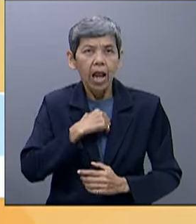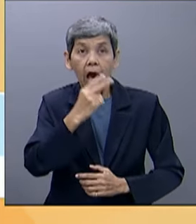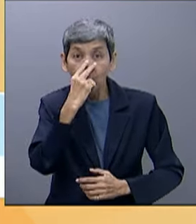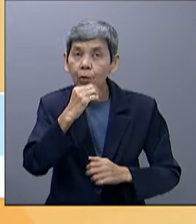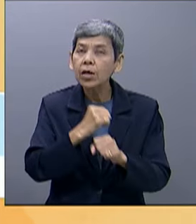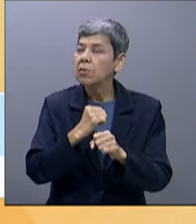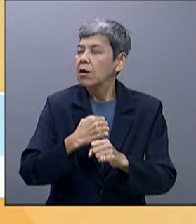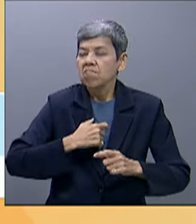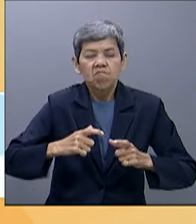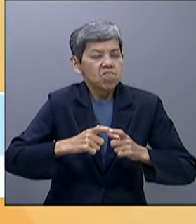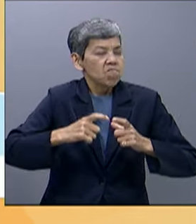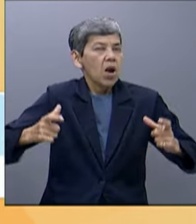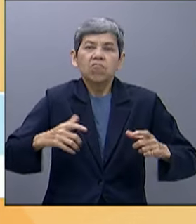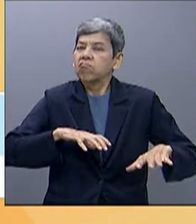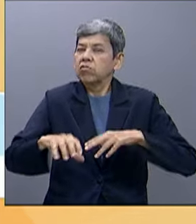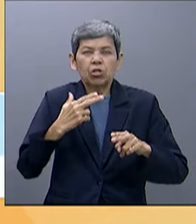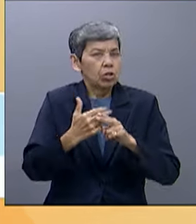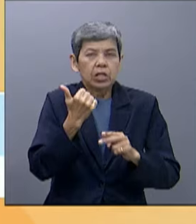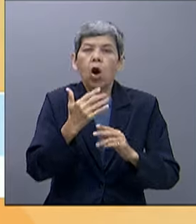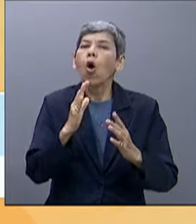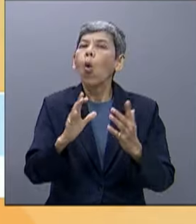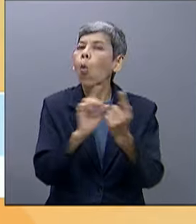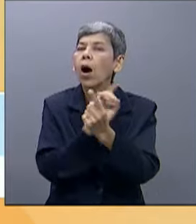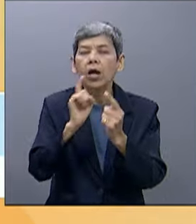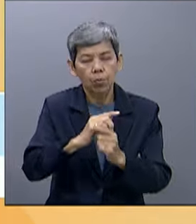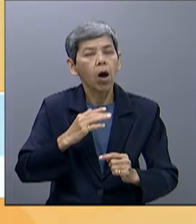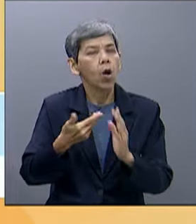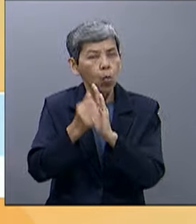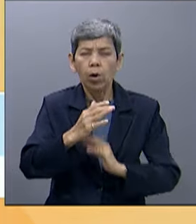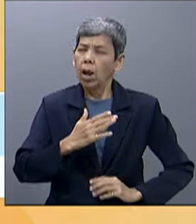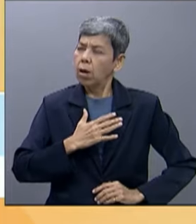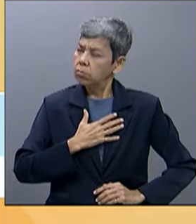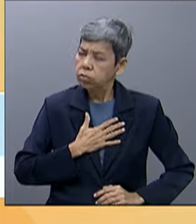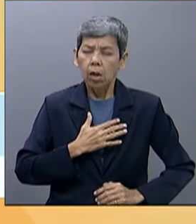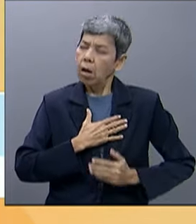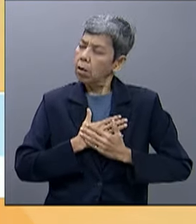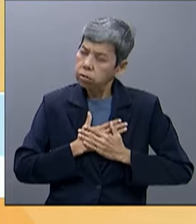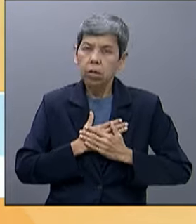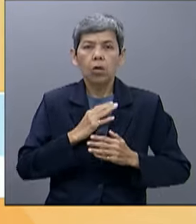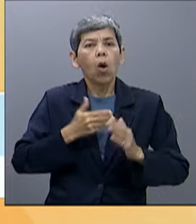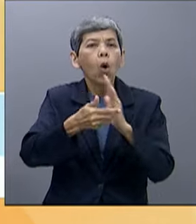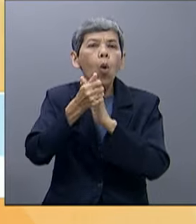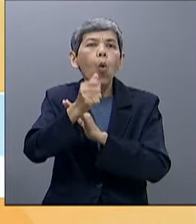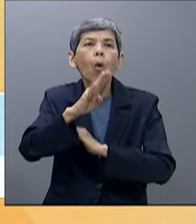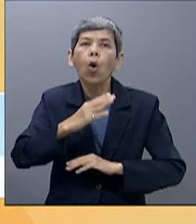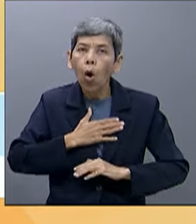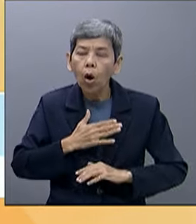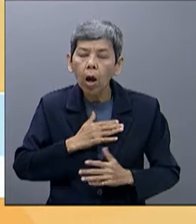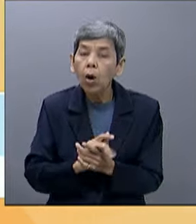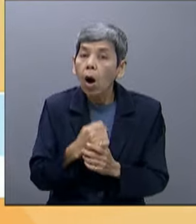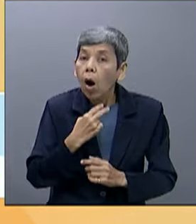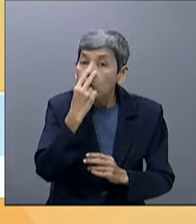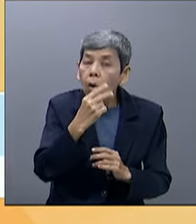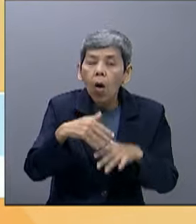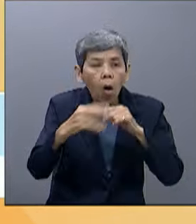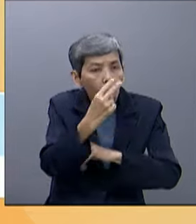ให้ใหญ่แล้วก็ถือว่าเป็นซอฟต์พาวเวอร์และอีกอย่างนึงเป็นแรงศรัทธาเราจะต้องนำเอาแรงศรัทธาของพี่น้องชาวจังหวัดอุบลราชธานีสื่อให้ชา